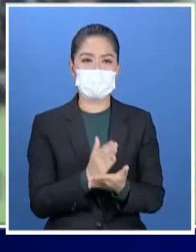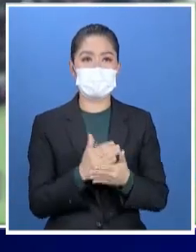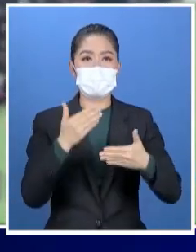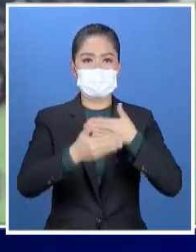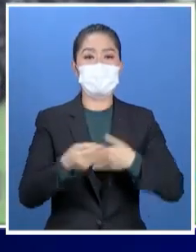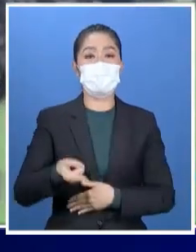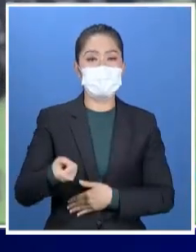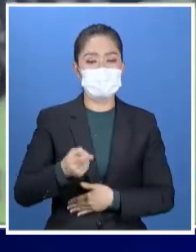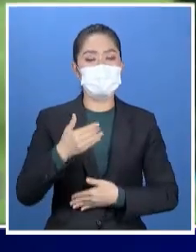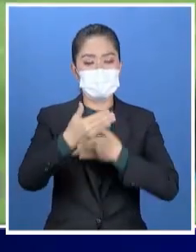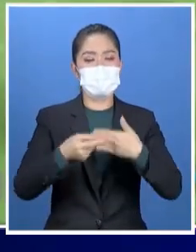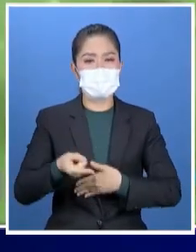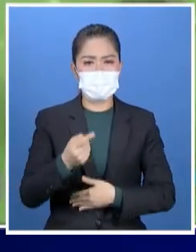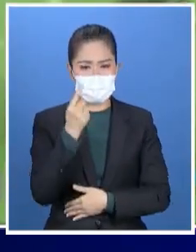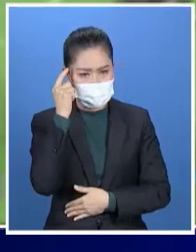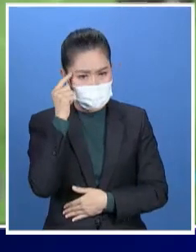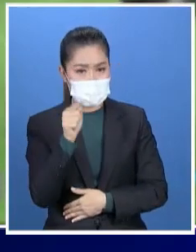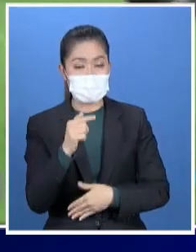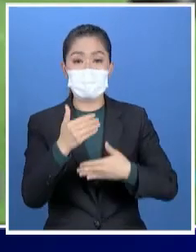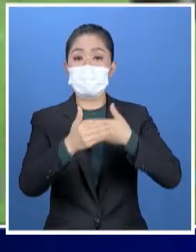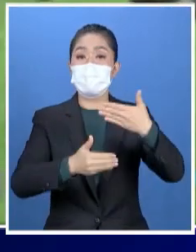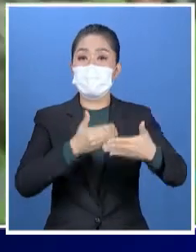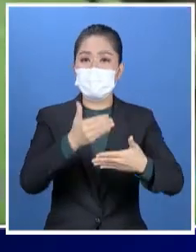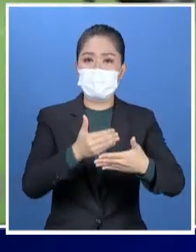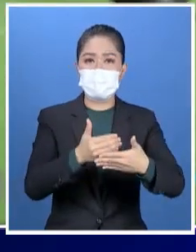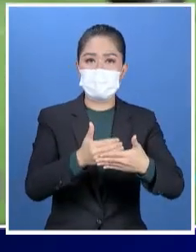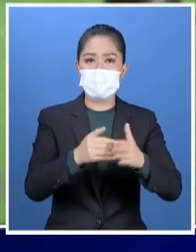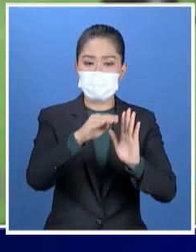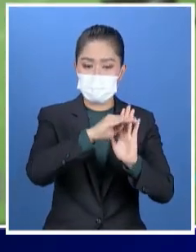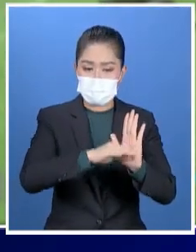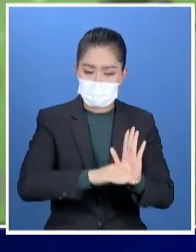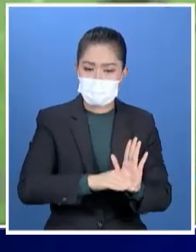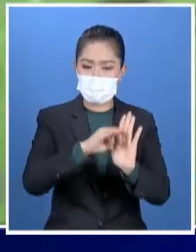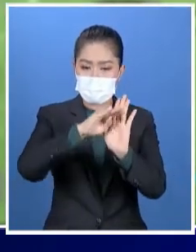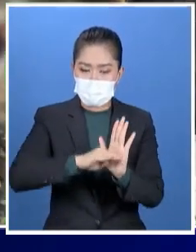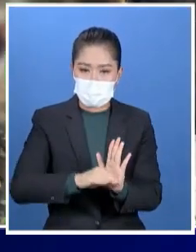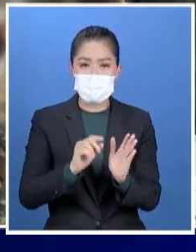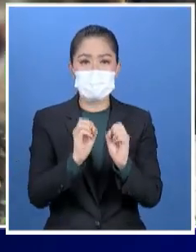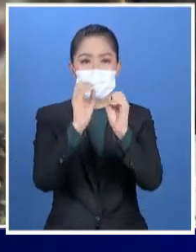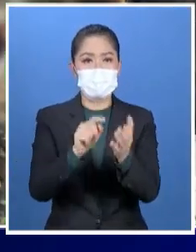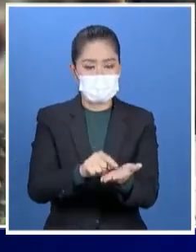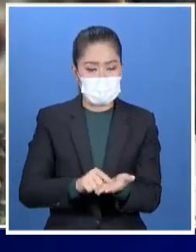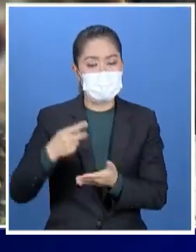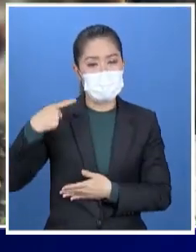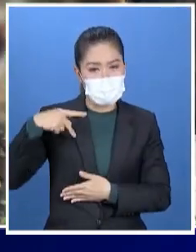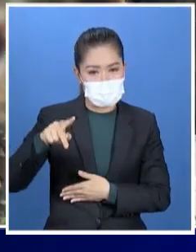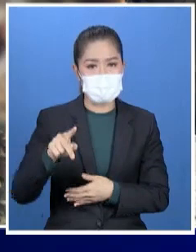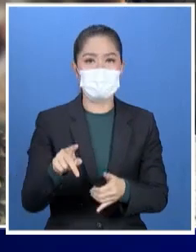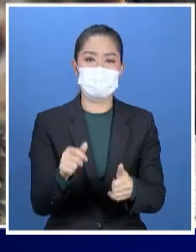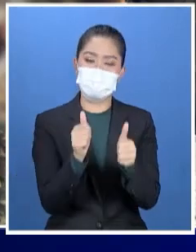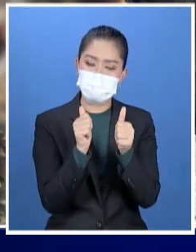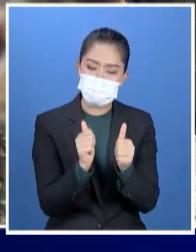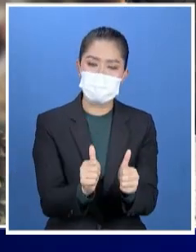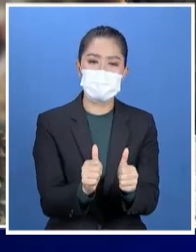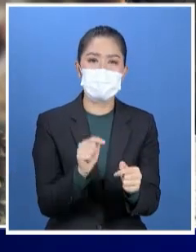จกรรมยังคงเดิมนะครับเพราะผมเห็นว่ากิจกรรมทุกรายการที่ครูเขาเสนอมาม ันมีประโยชน์ มันมีคุณค่านะ